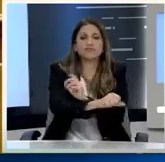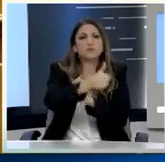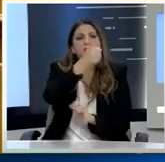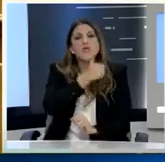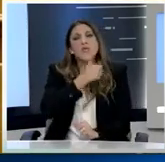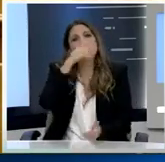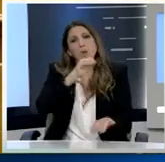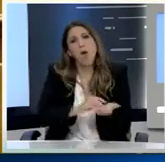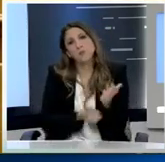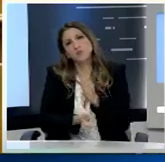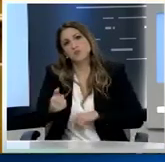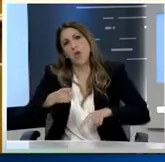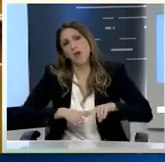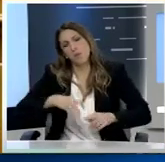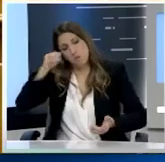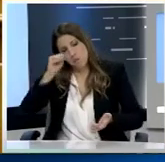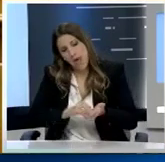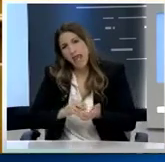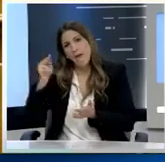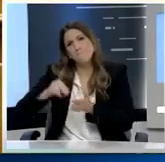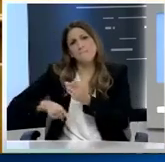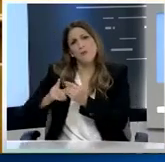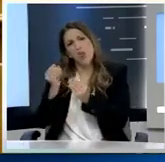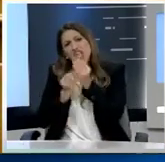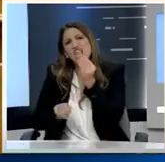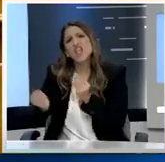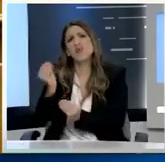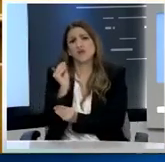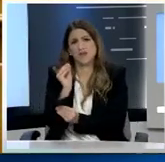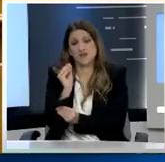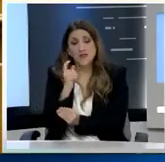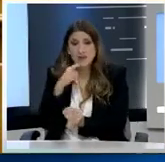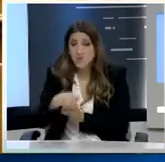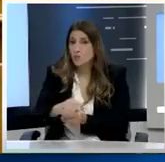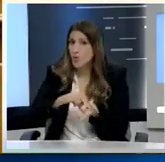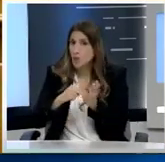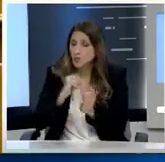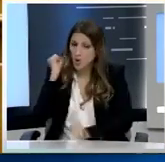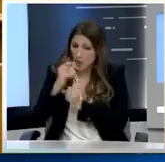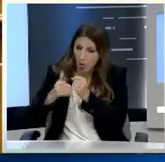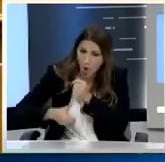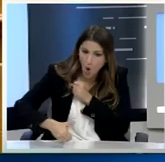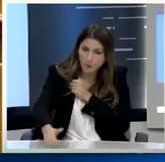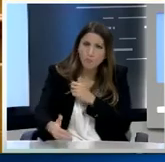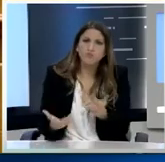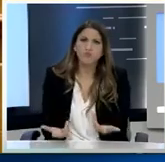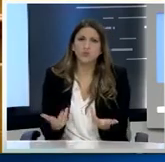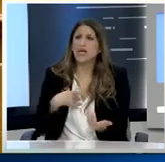τίμημα για τη χώρα. Θα προχωρήσουμε στον ίδιο δρόμο και τα επόμενα χρόνια, εχθροί του